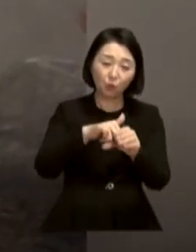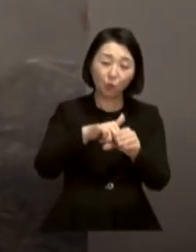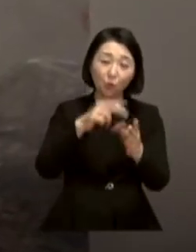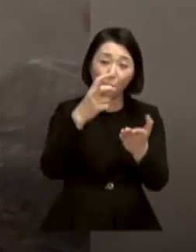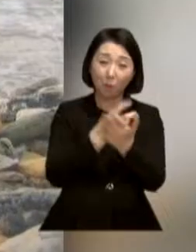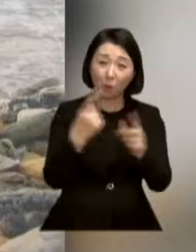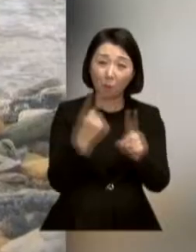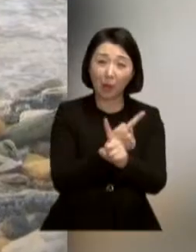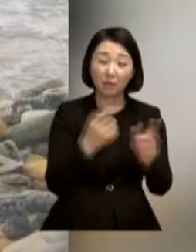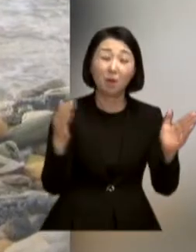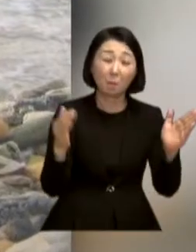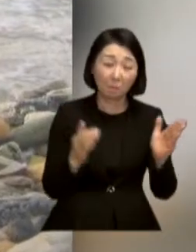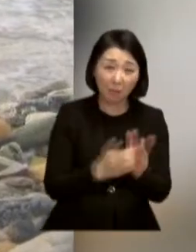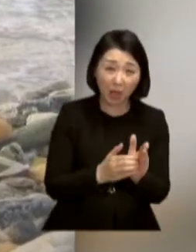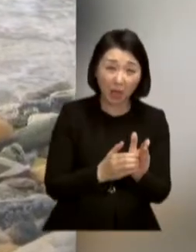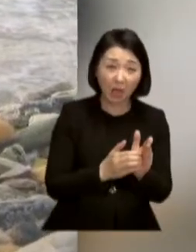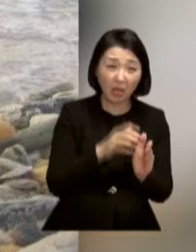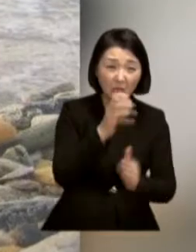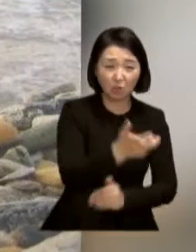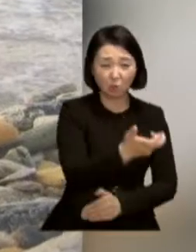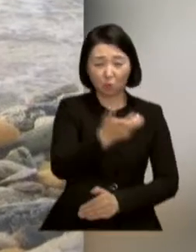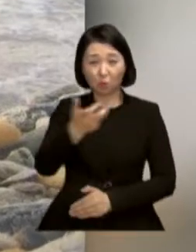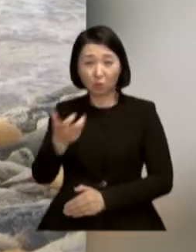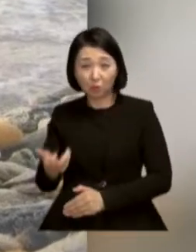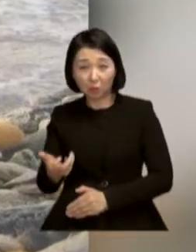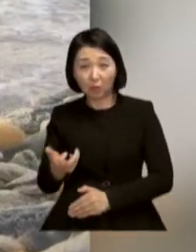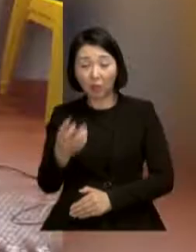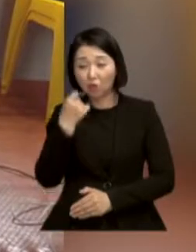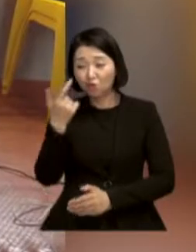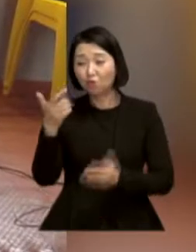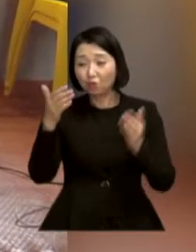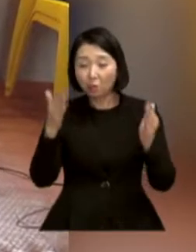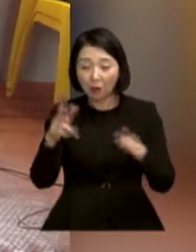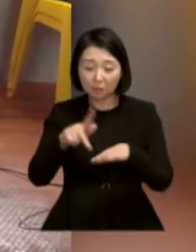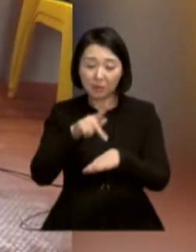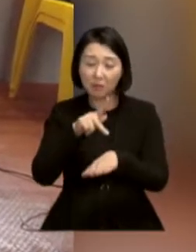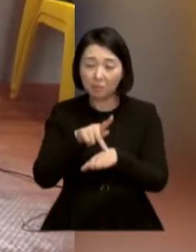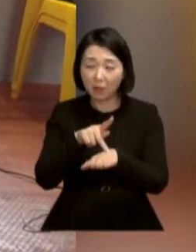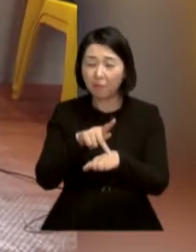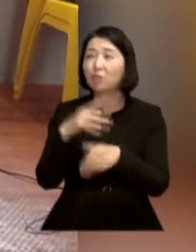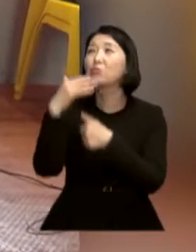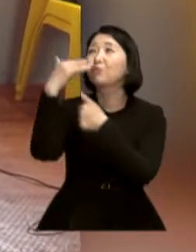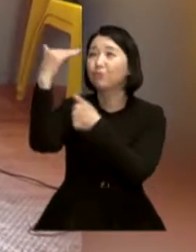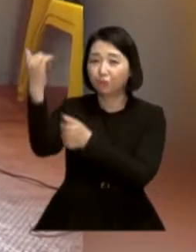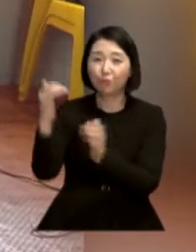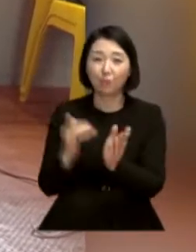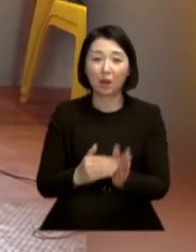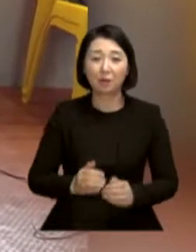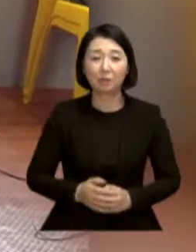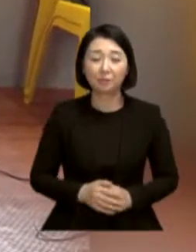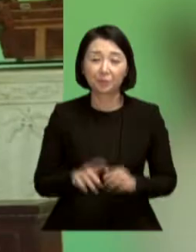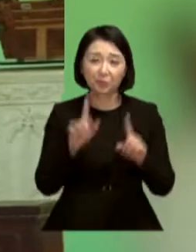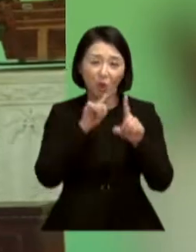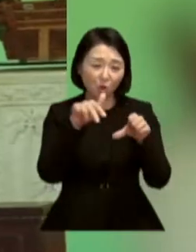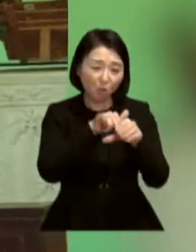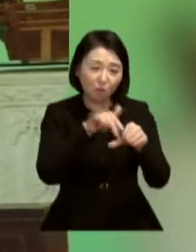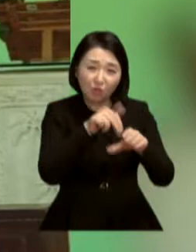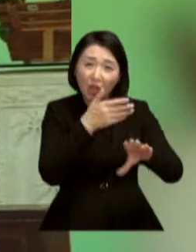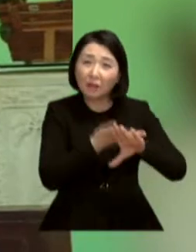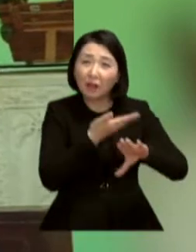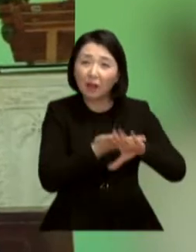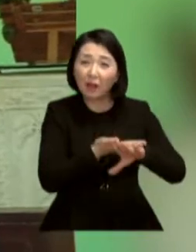바뀌며 사역지를 떠나야 했다. 6개월 만에 하나님은 필리핀에서의 소명을 다시 주셨고 언어와 문화가